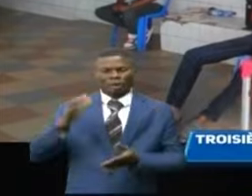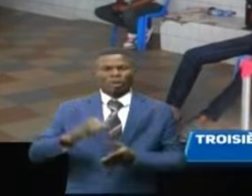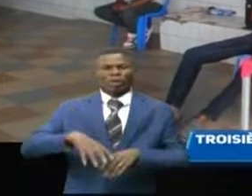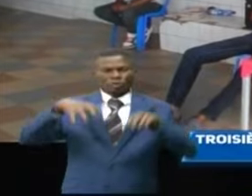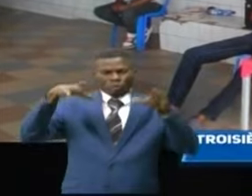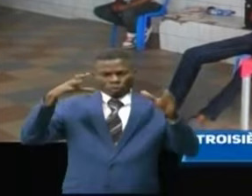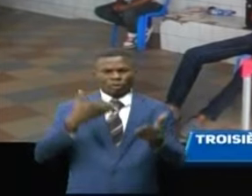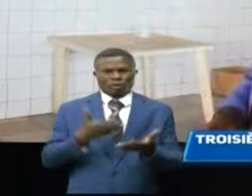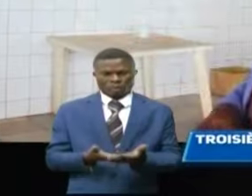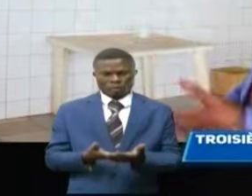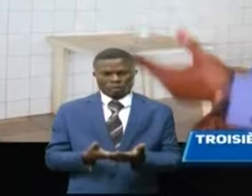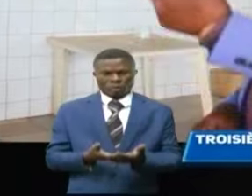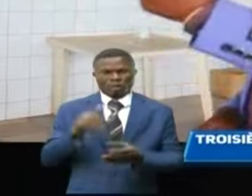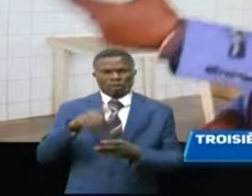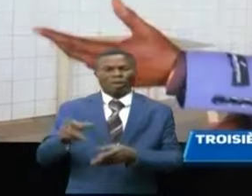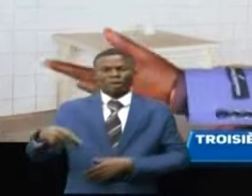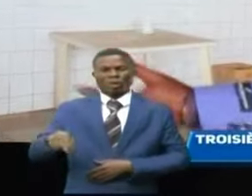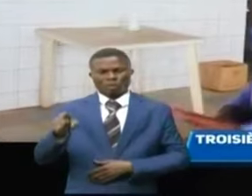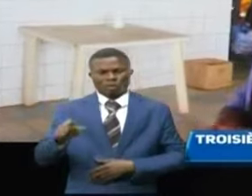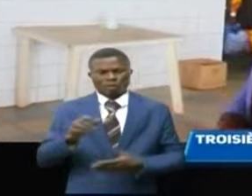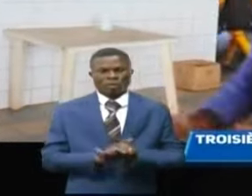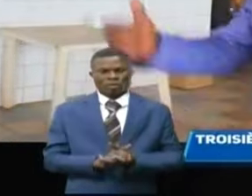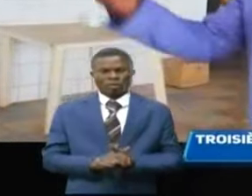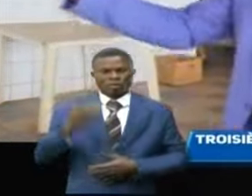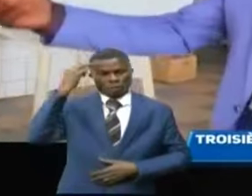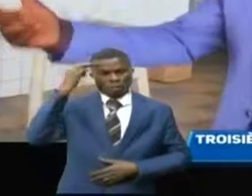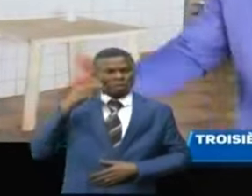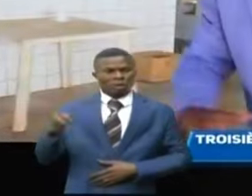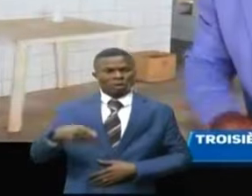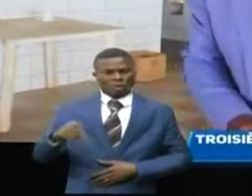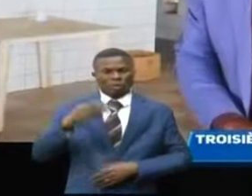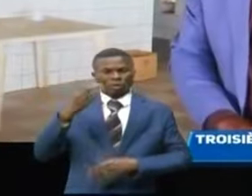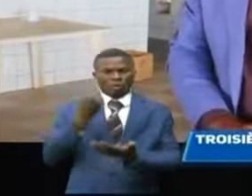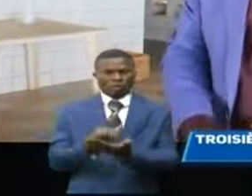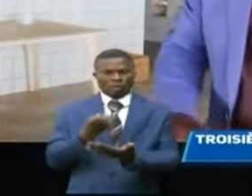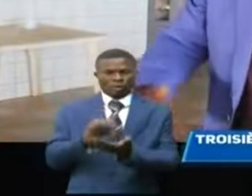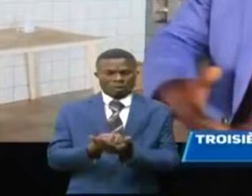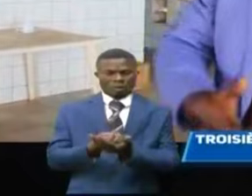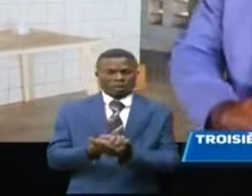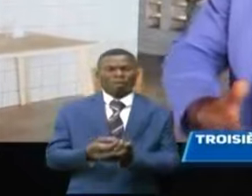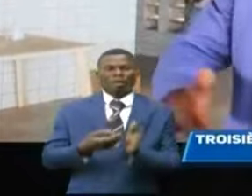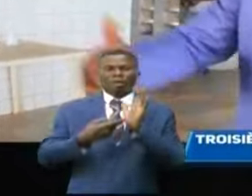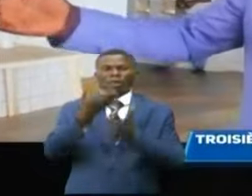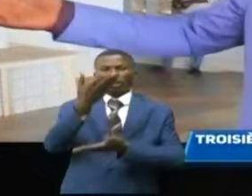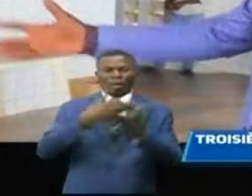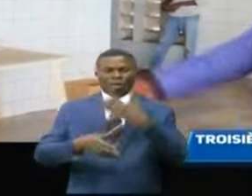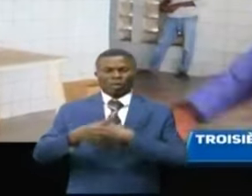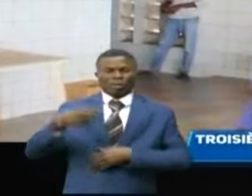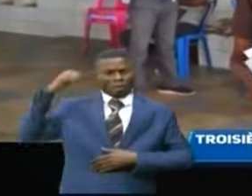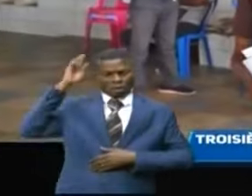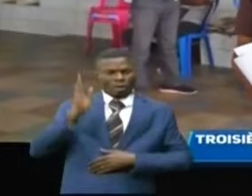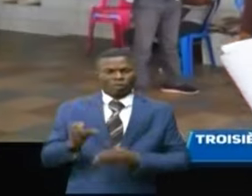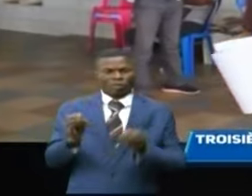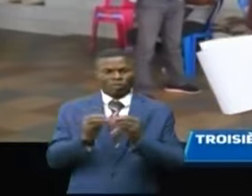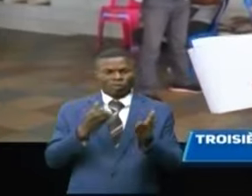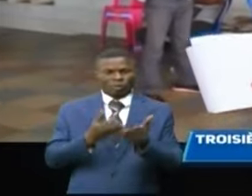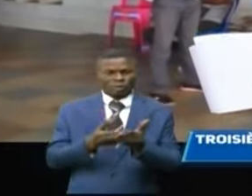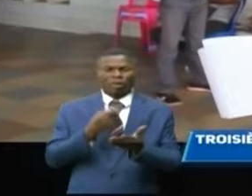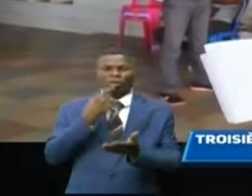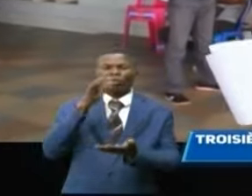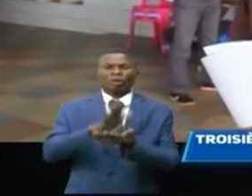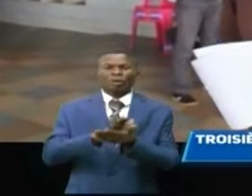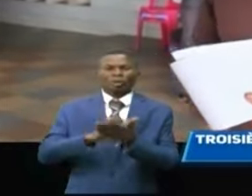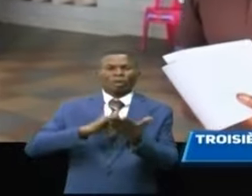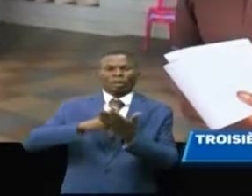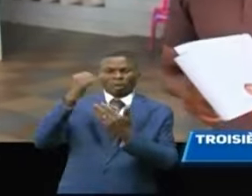des provinces. Bokele Djolé, ministre provincial du budget, représentant du gouverneur de province à ses assises, a remercié le